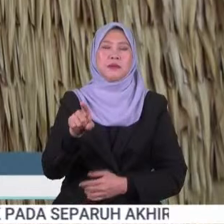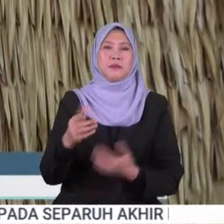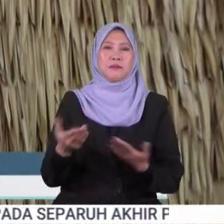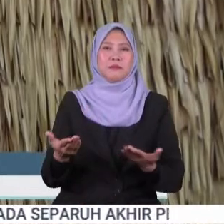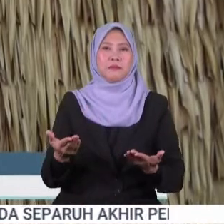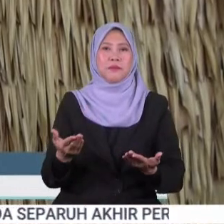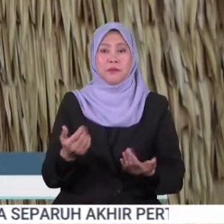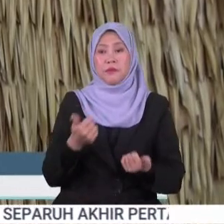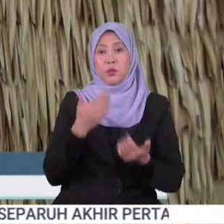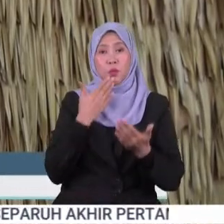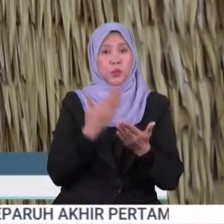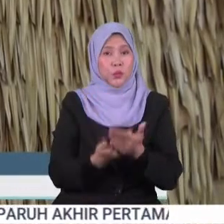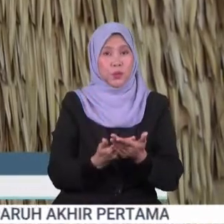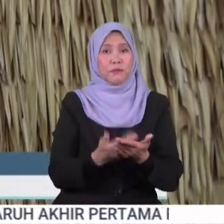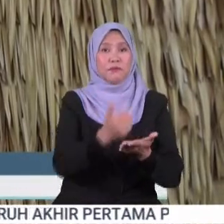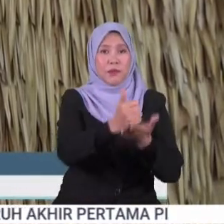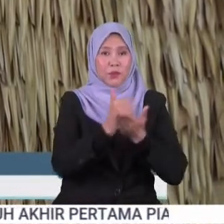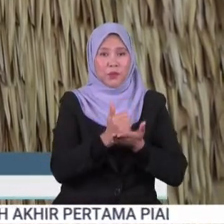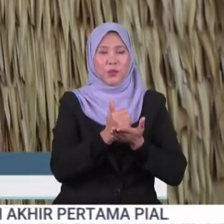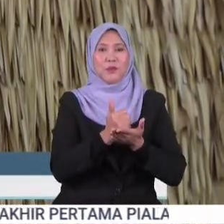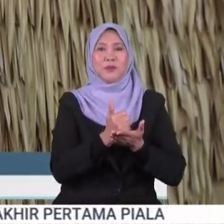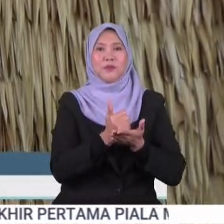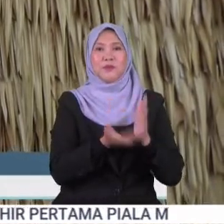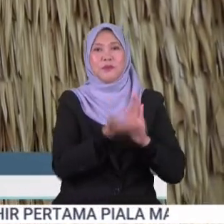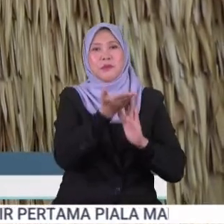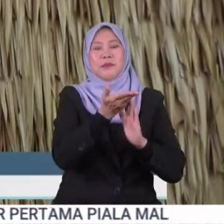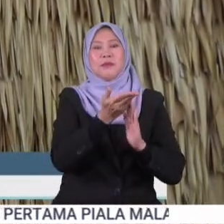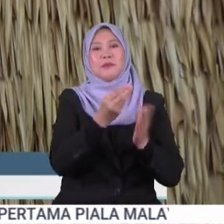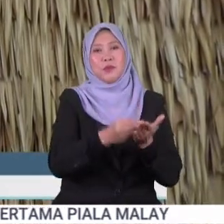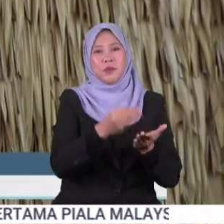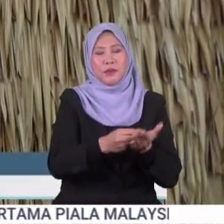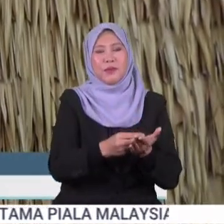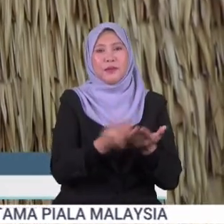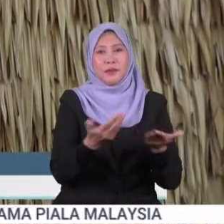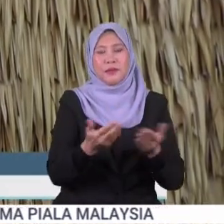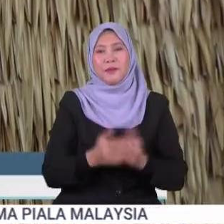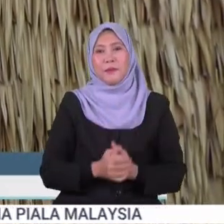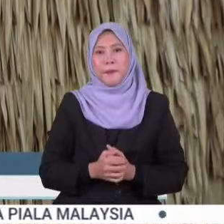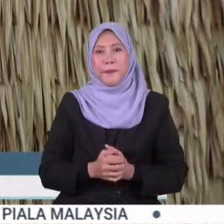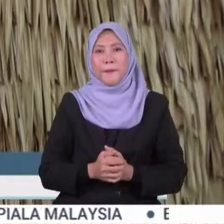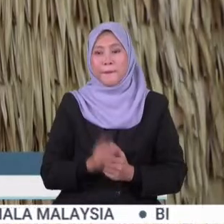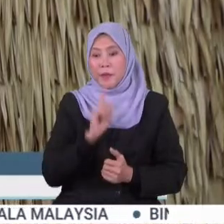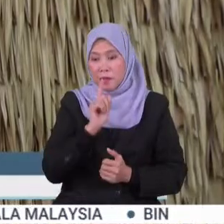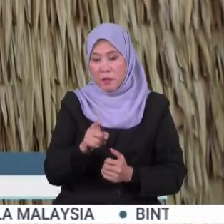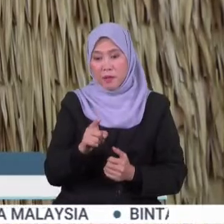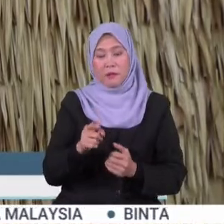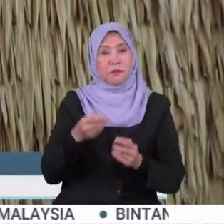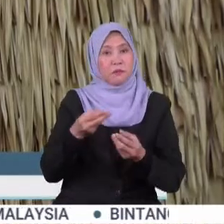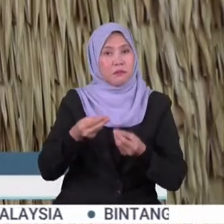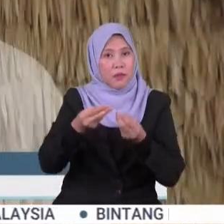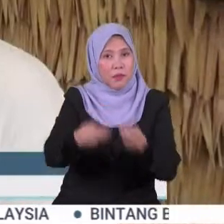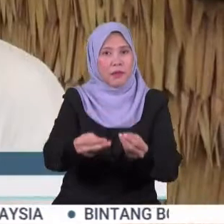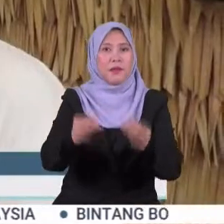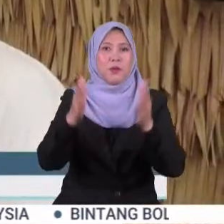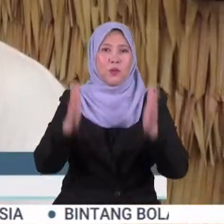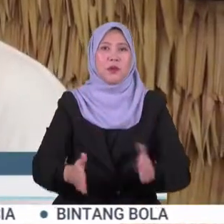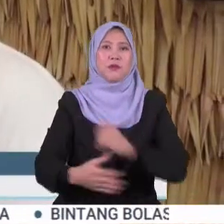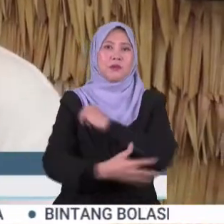macam it's a good initiative to tolong lah yang perlukan duit semua and more make sure dia pergi kepada orang yang perlukan